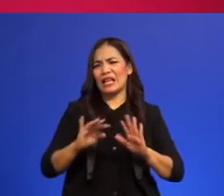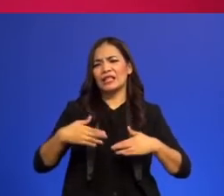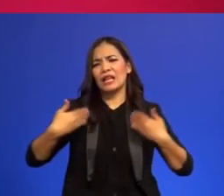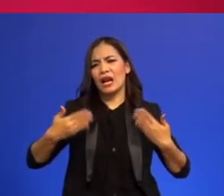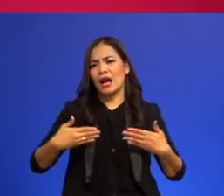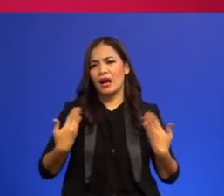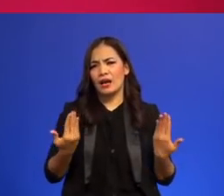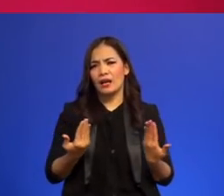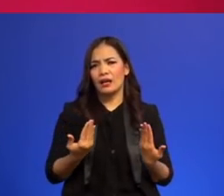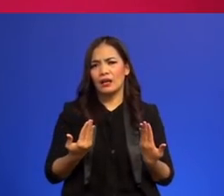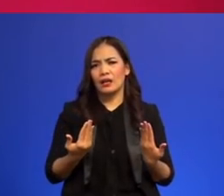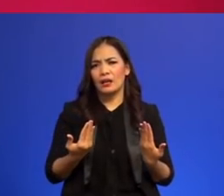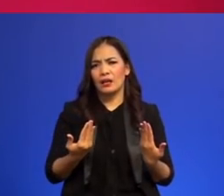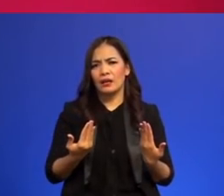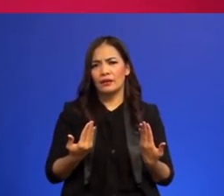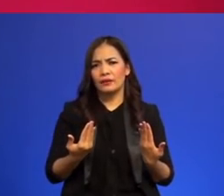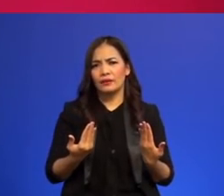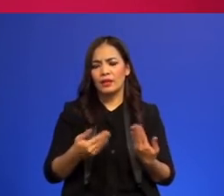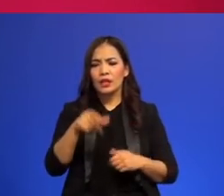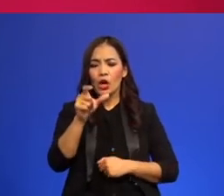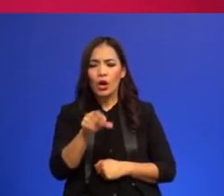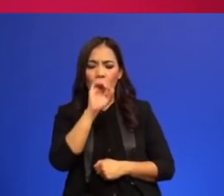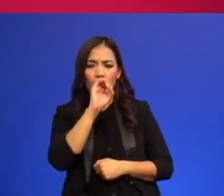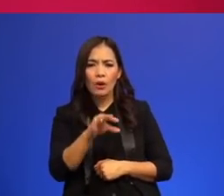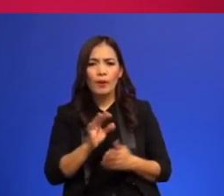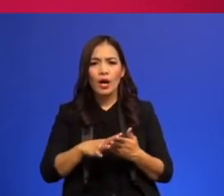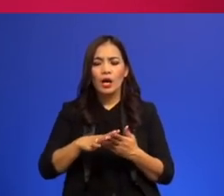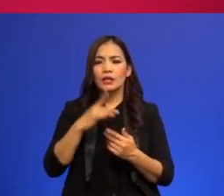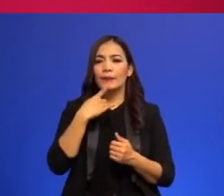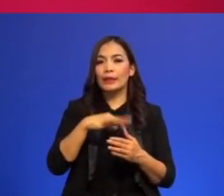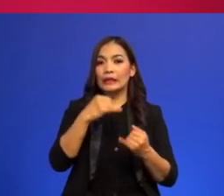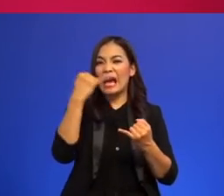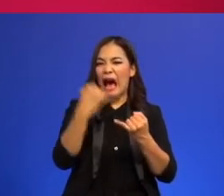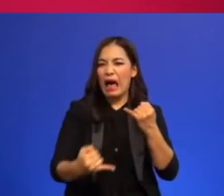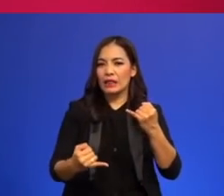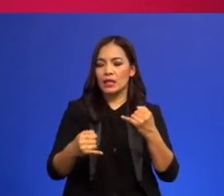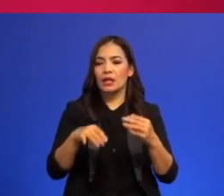Saya jangan dipelintir, nanti orang bilang Pak Eras anti perpuluhan.